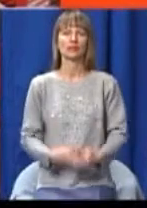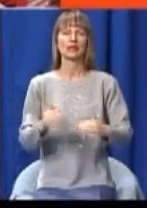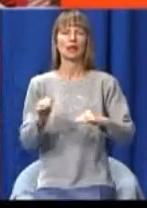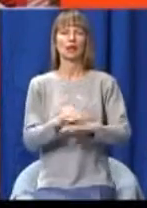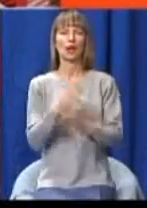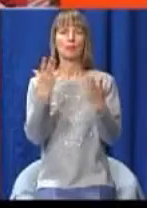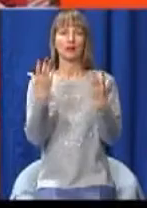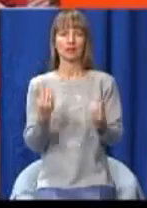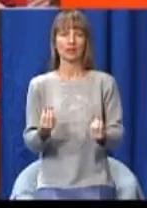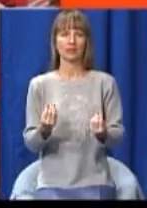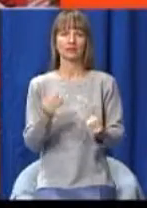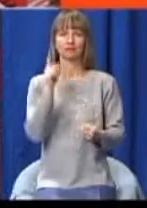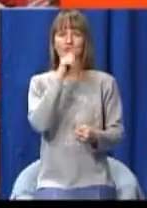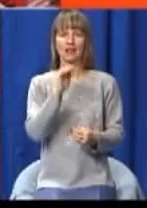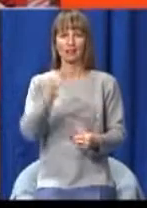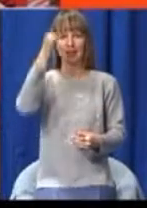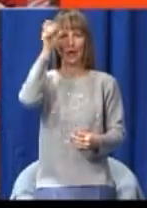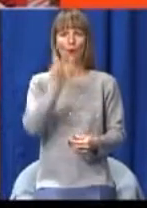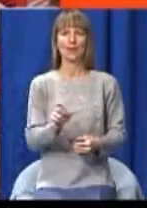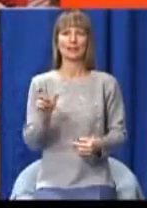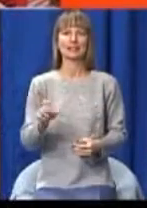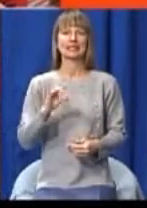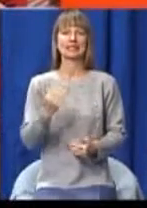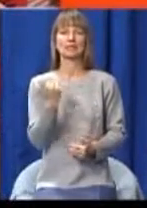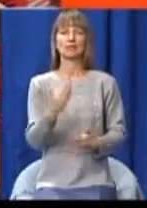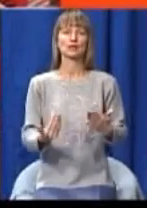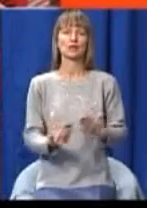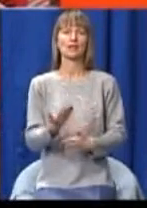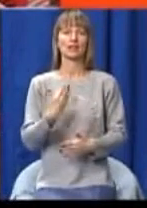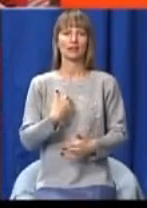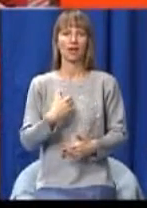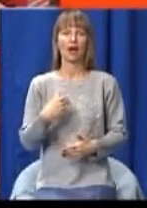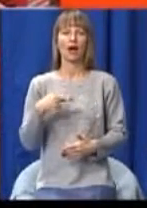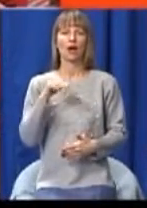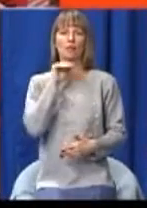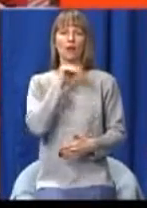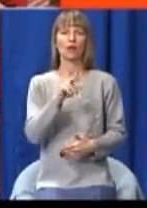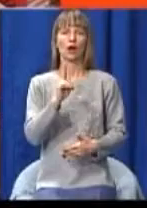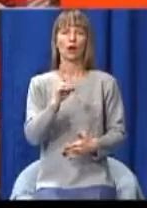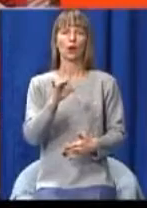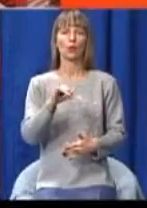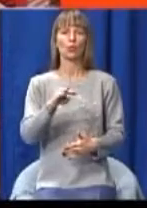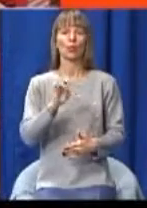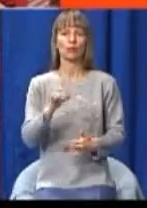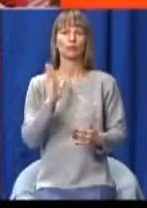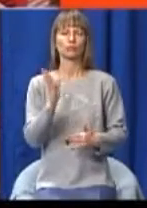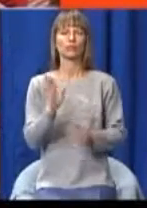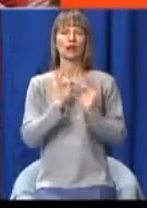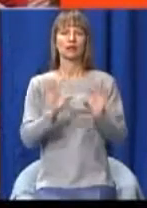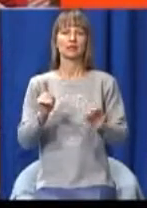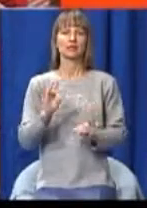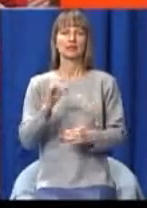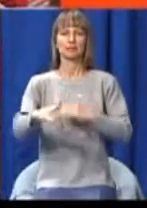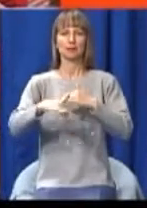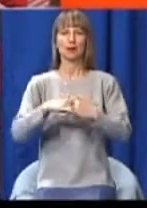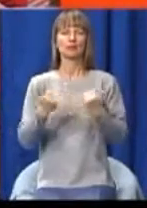Добрий день, добрий день, добрий день, маленькі науковці. І з вами знову я, професор Протон, і зараз ми будемо дещо з вами робити, а допомагати